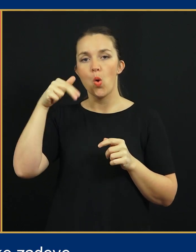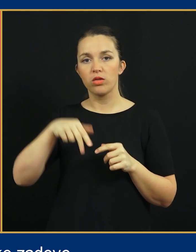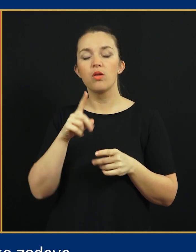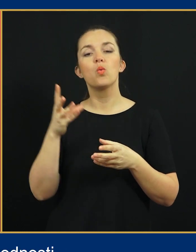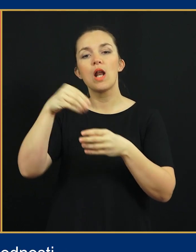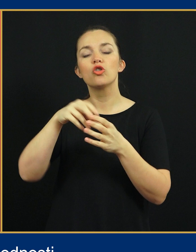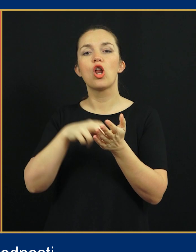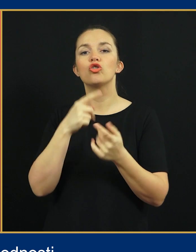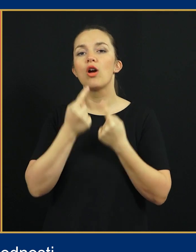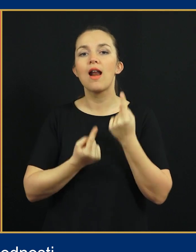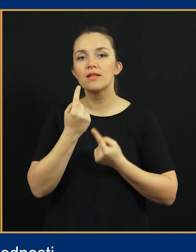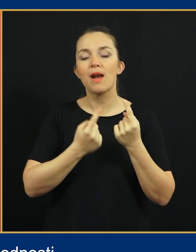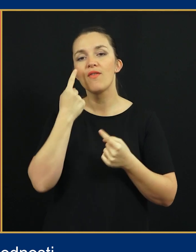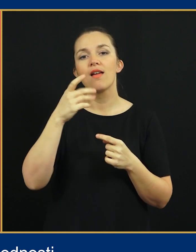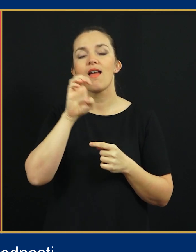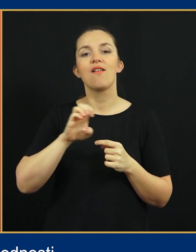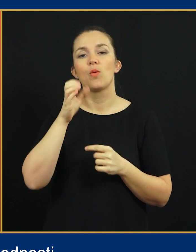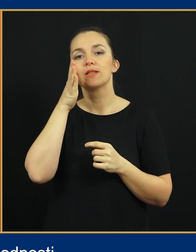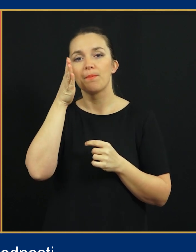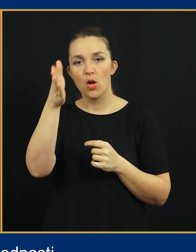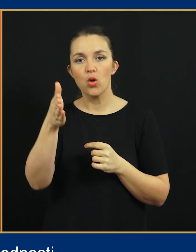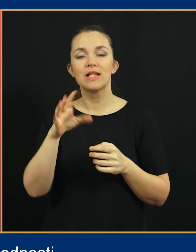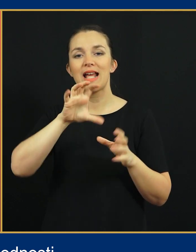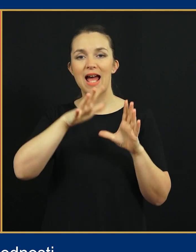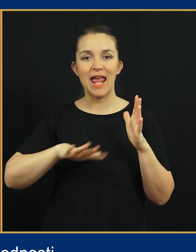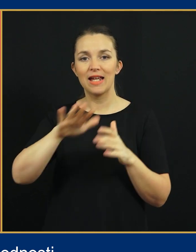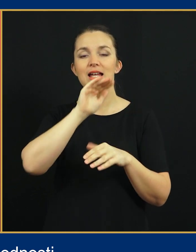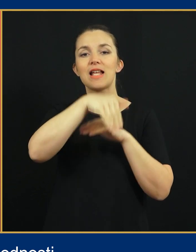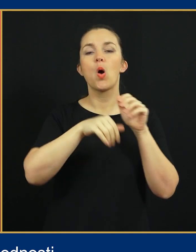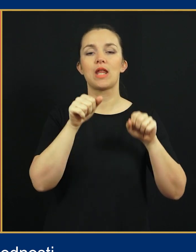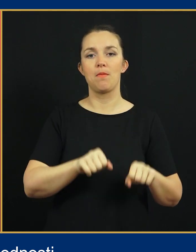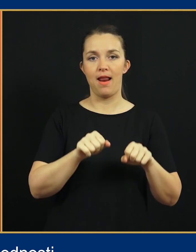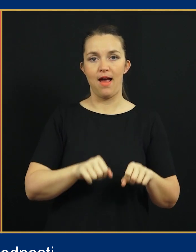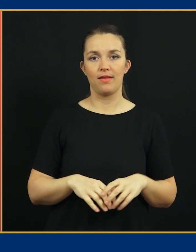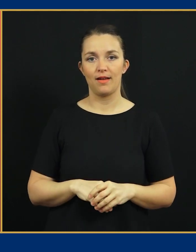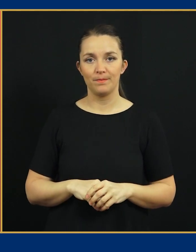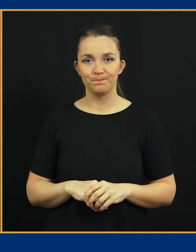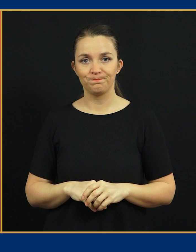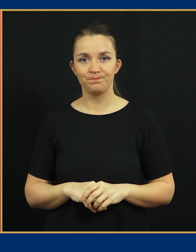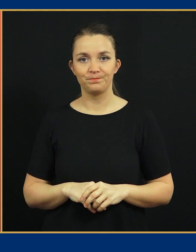udeležila še razprave o evropski prihodnosti regije Zahodnega Balkana.